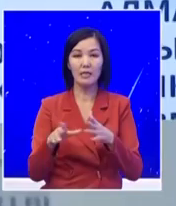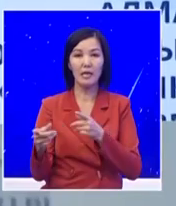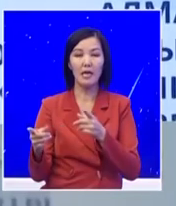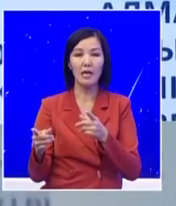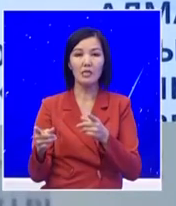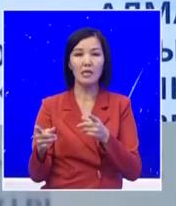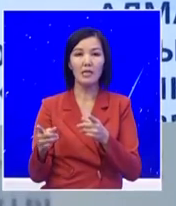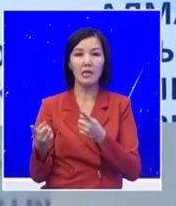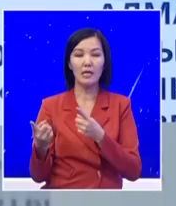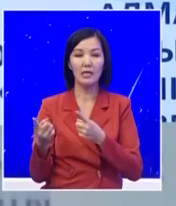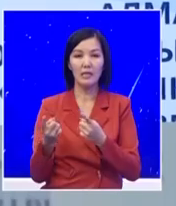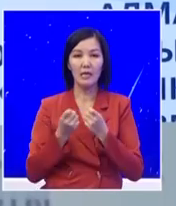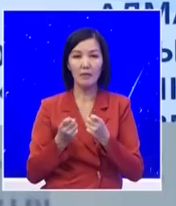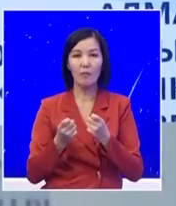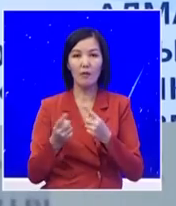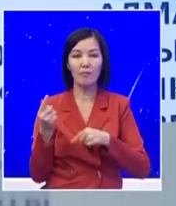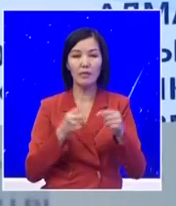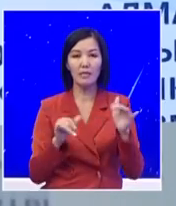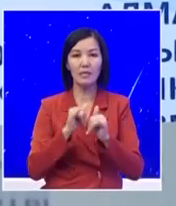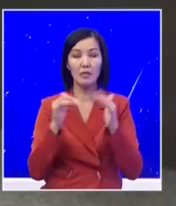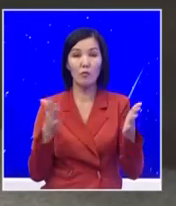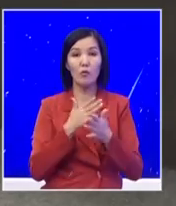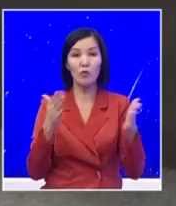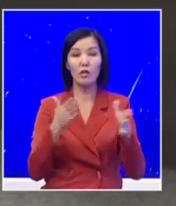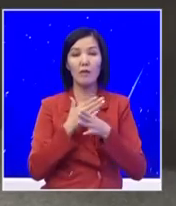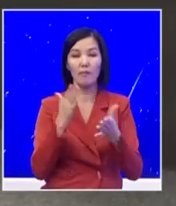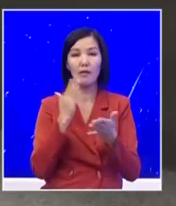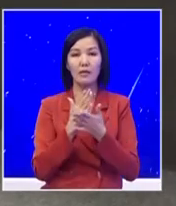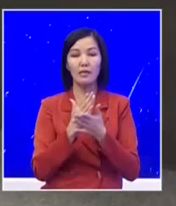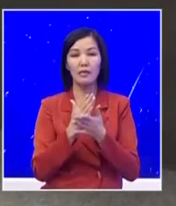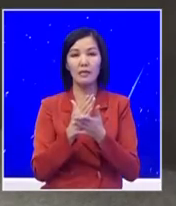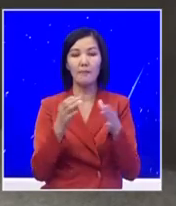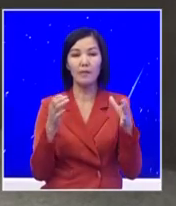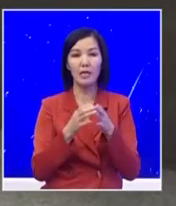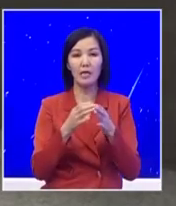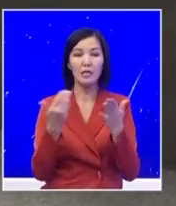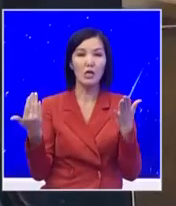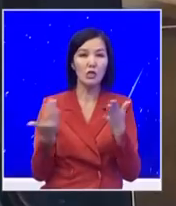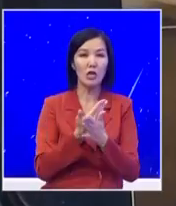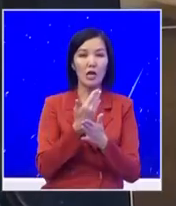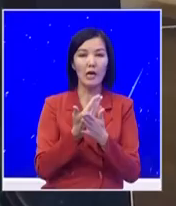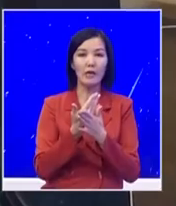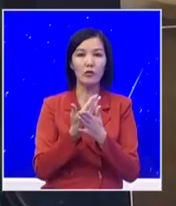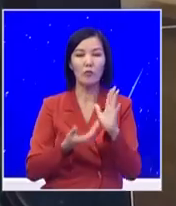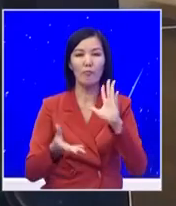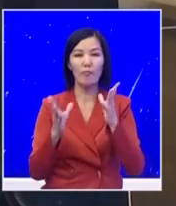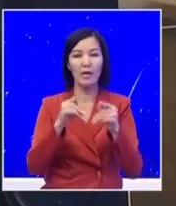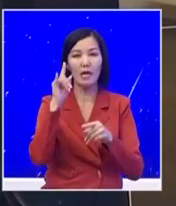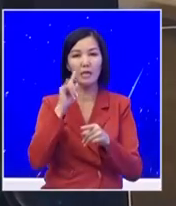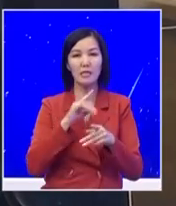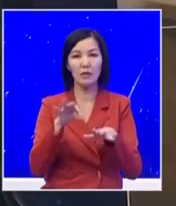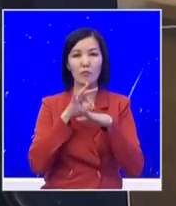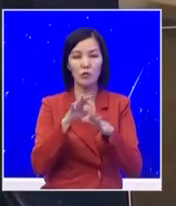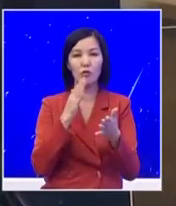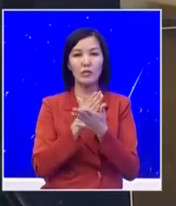қоймай, бизнестің дамуына үлкен ықпал етеді дейді мамандар. Кеңес мүшеліктерін жаңарту бүкіл еліміз бойынша жүргізілмек. Айта